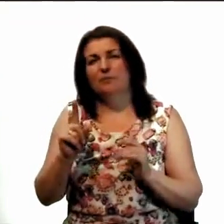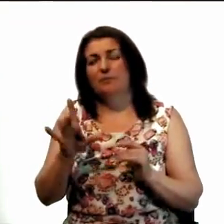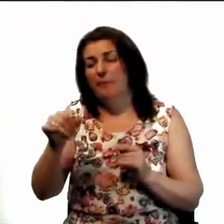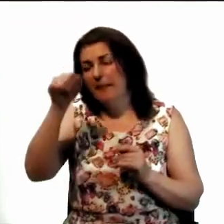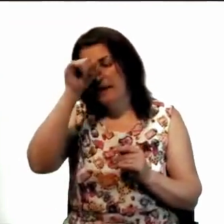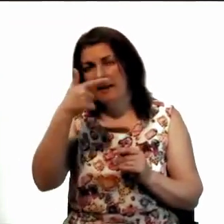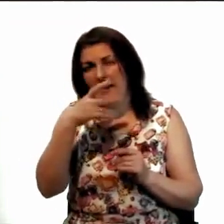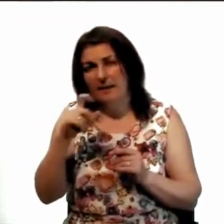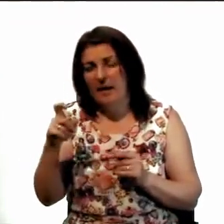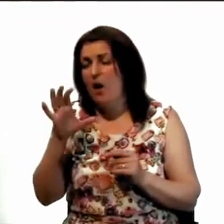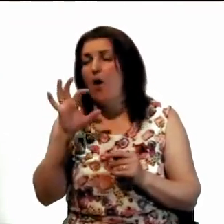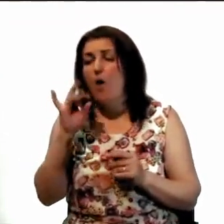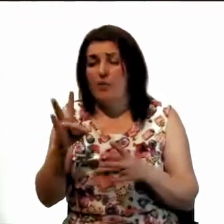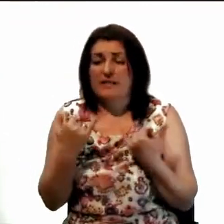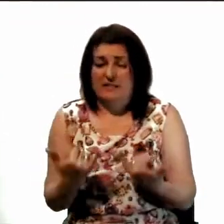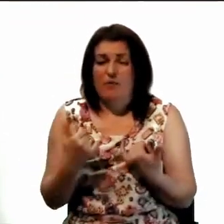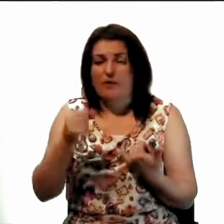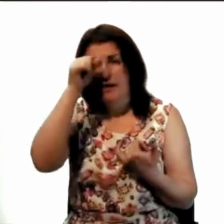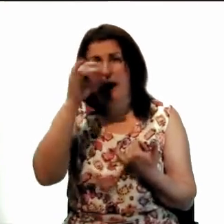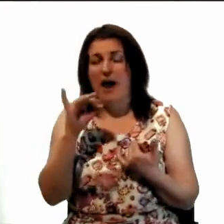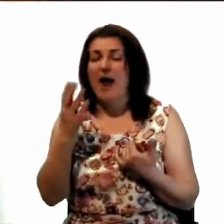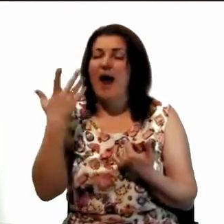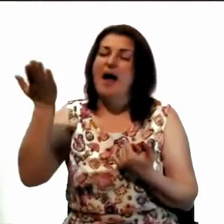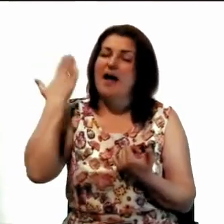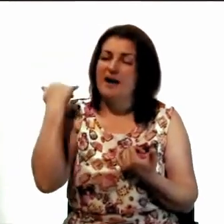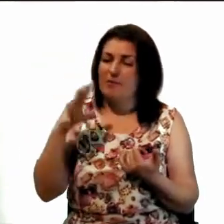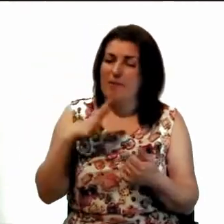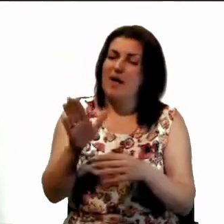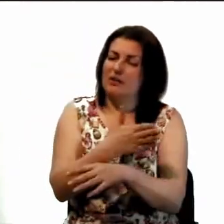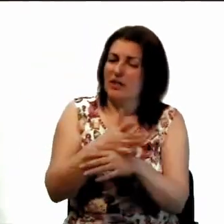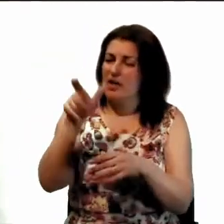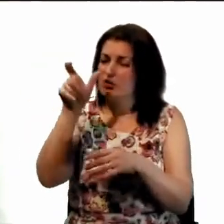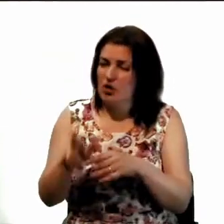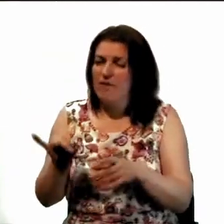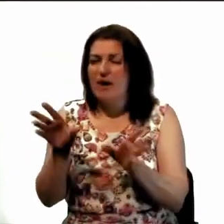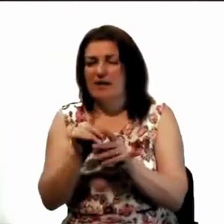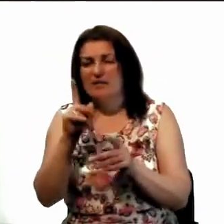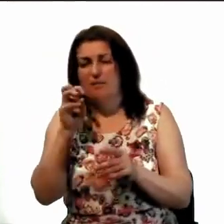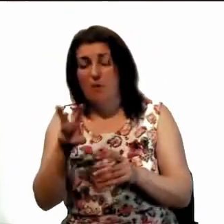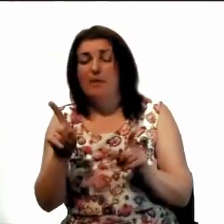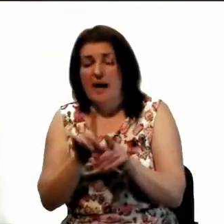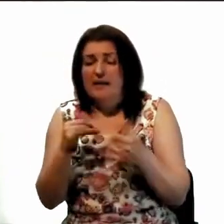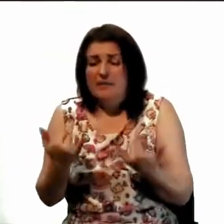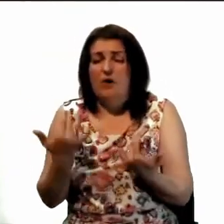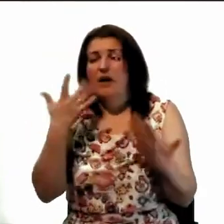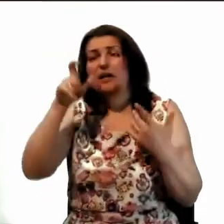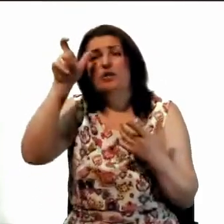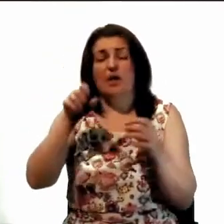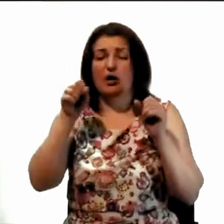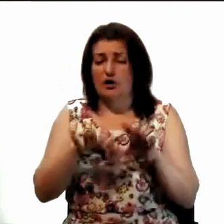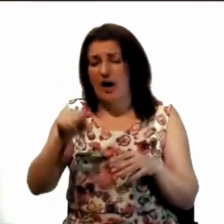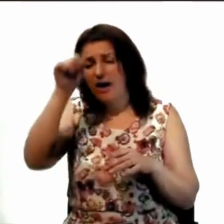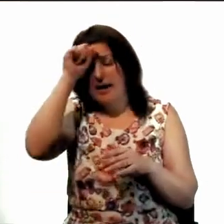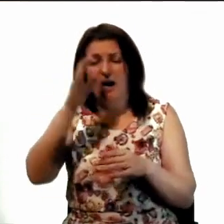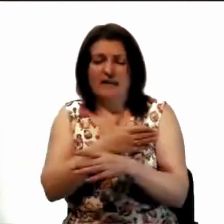грех, он и сегодня грех. И как тогда он разделял человека с Богом, так и сегодня. Если человек грешит, грех